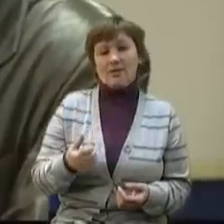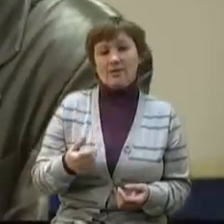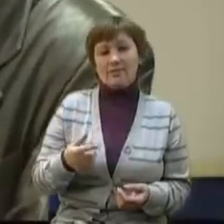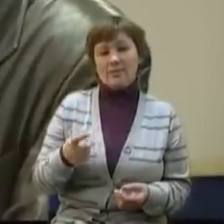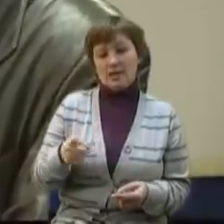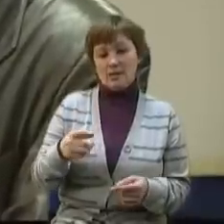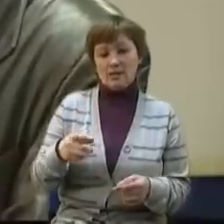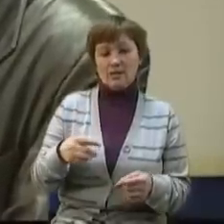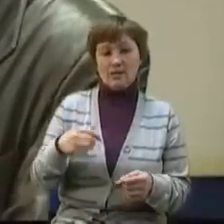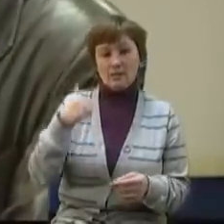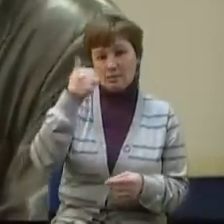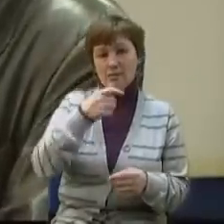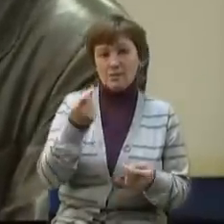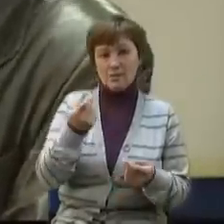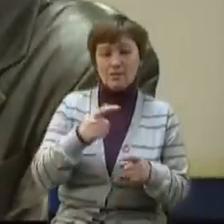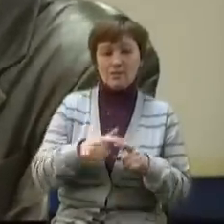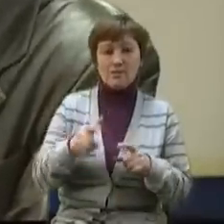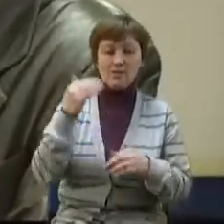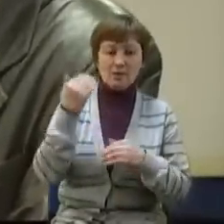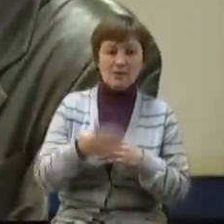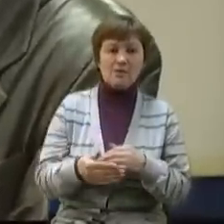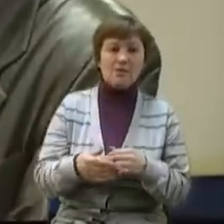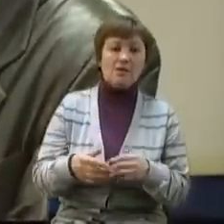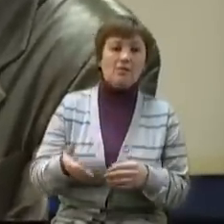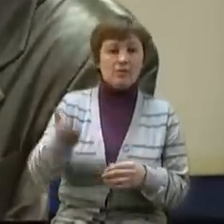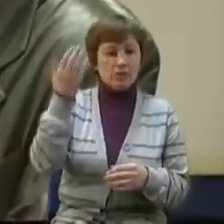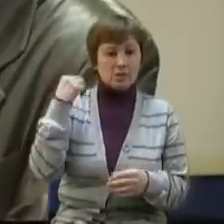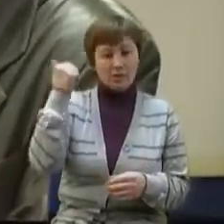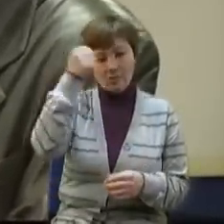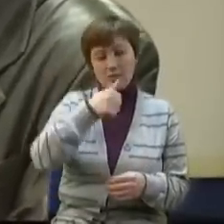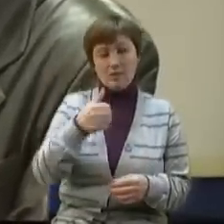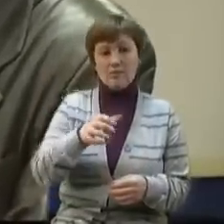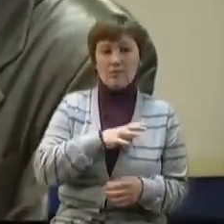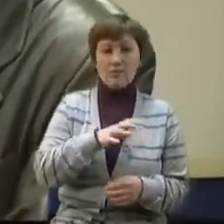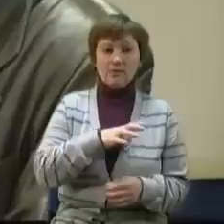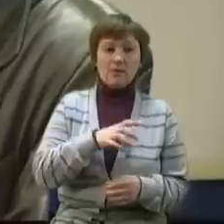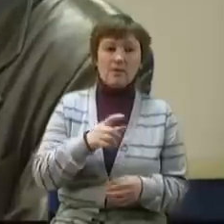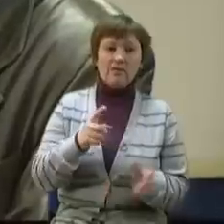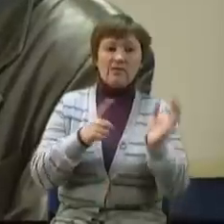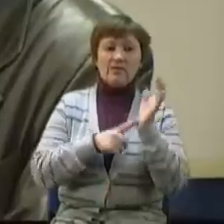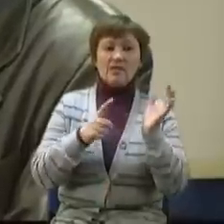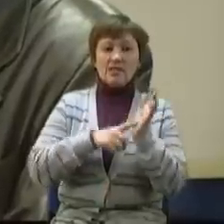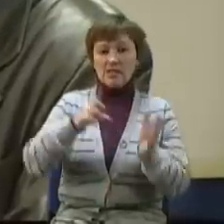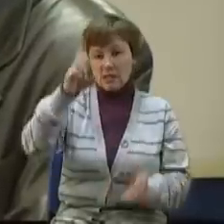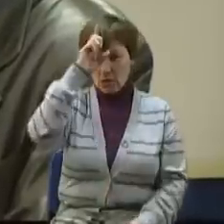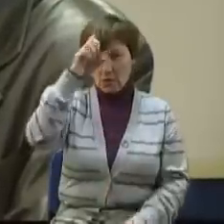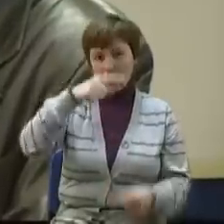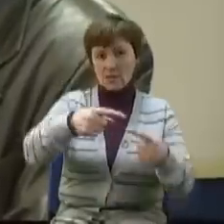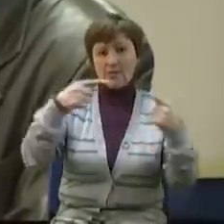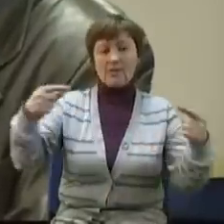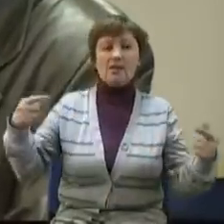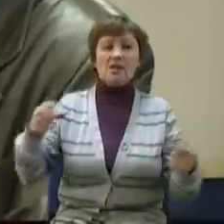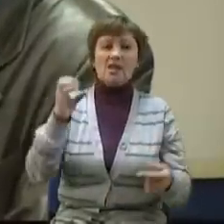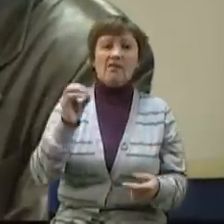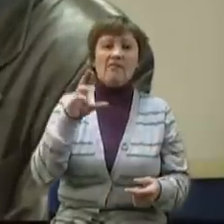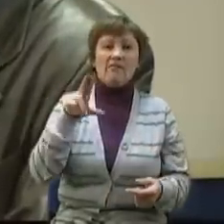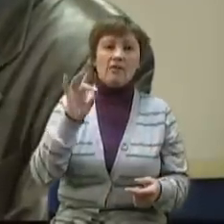подходит к концу, за прошлый год получилось побывать, ну, как минимум в 6 странах